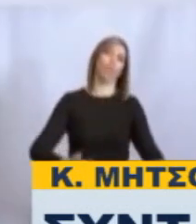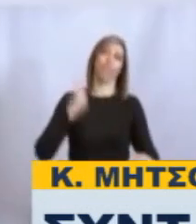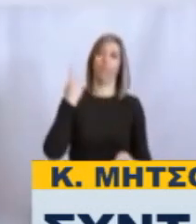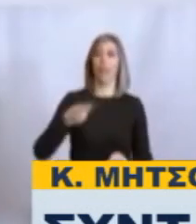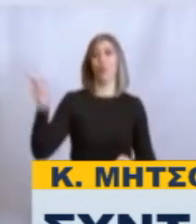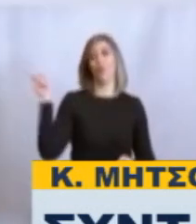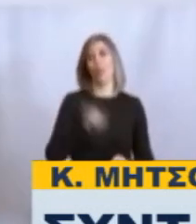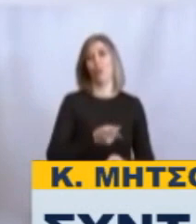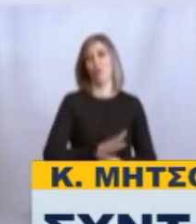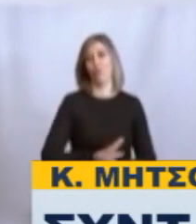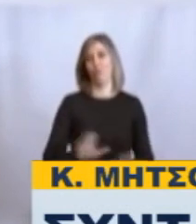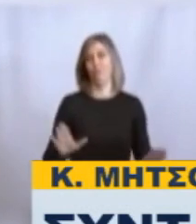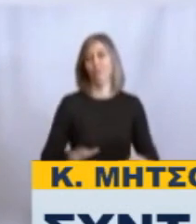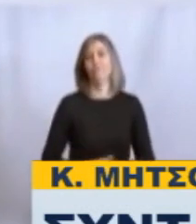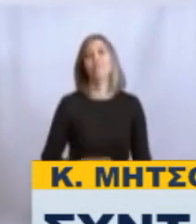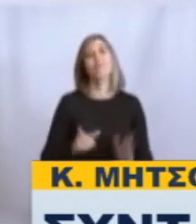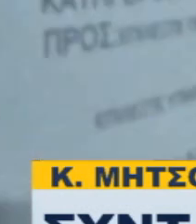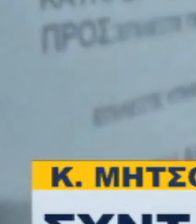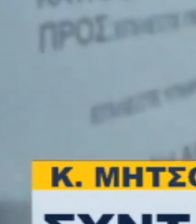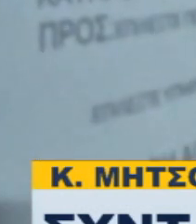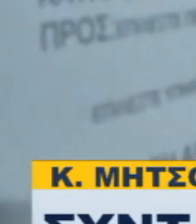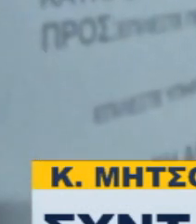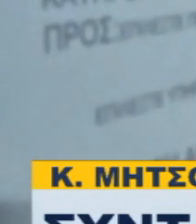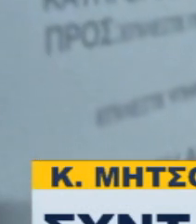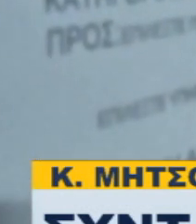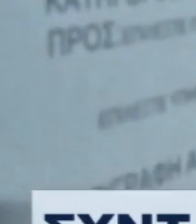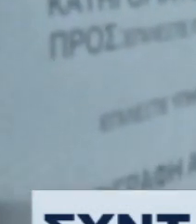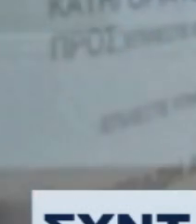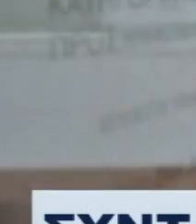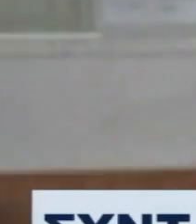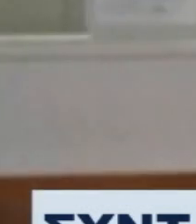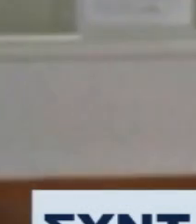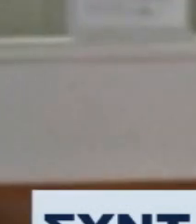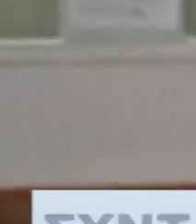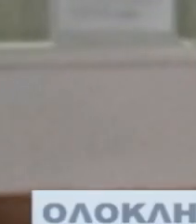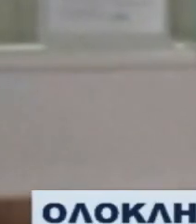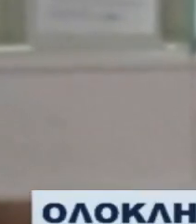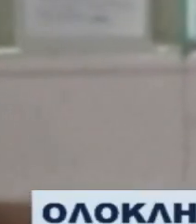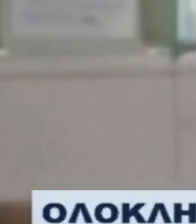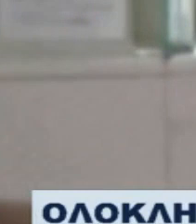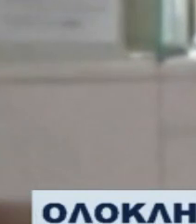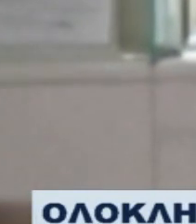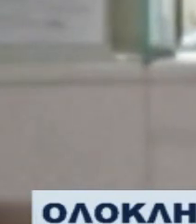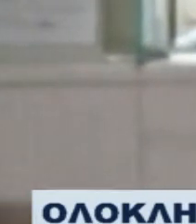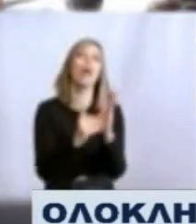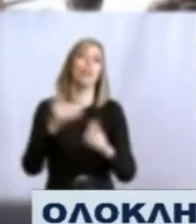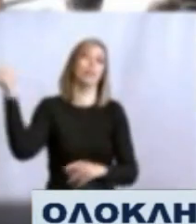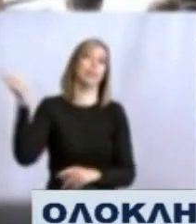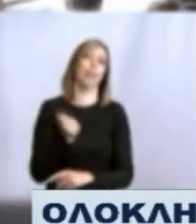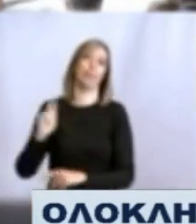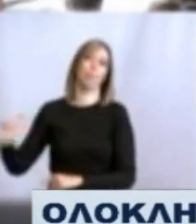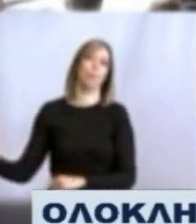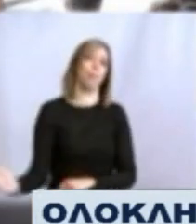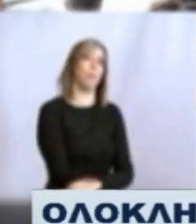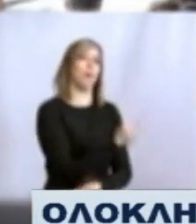κατάσταση στον τομέα των εκκρεμών συντάξεων, τόνισε ο Πρωθυπουργός, περιγράφοντας εκκρεμότητες που, όπως είπε, ήλθαν από το παρελθόν. Μέσα